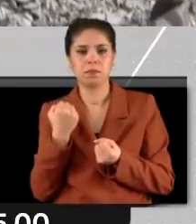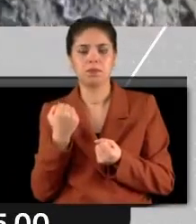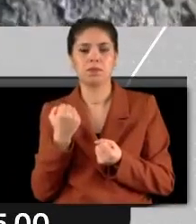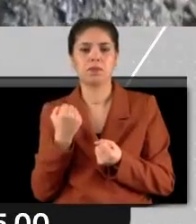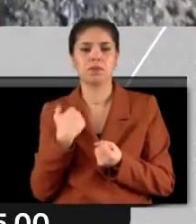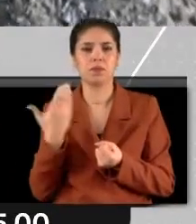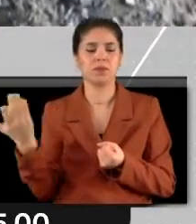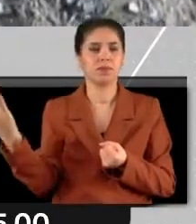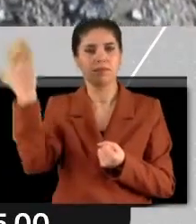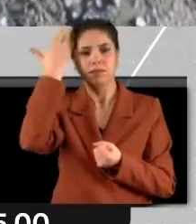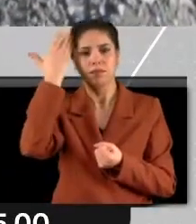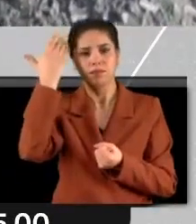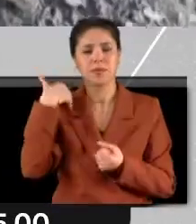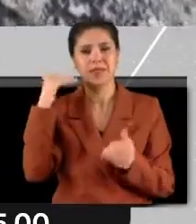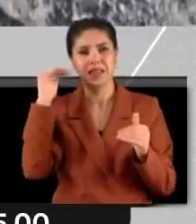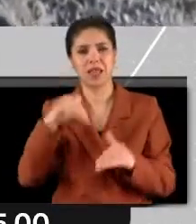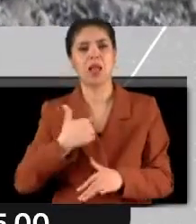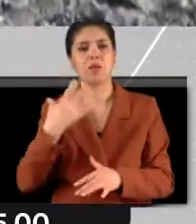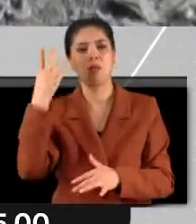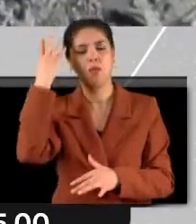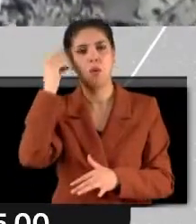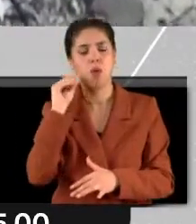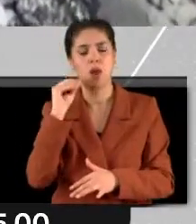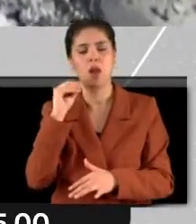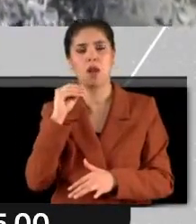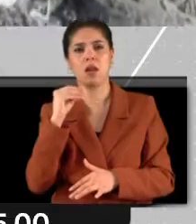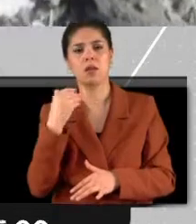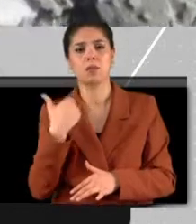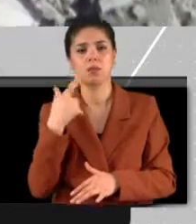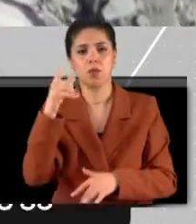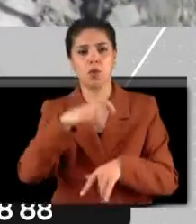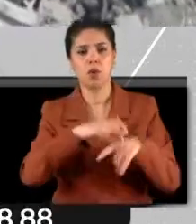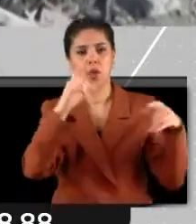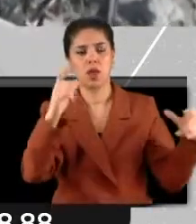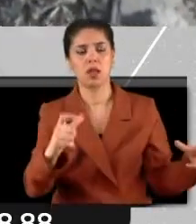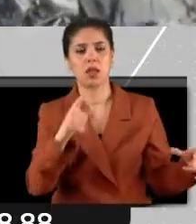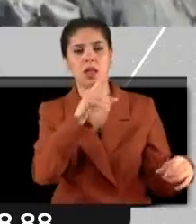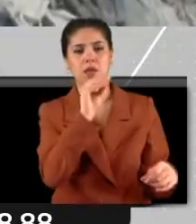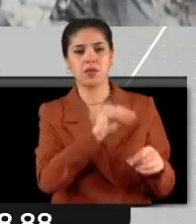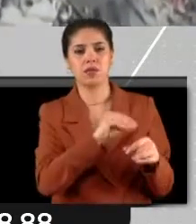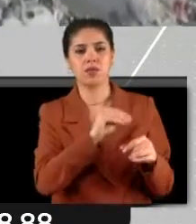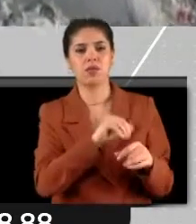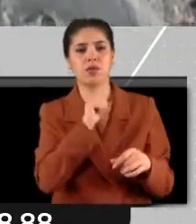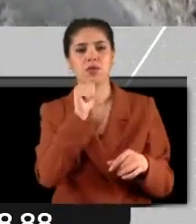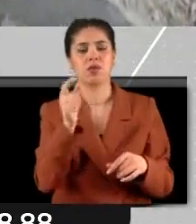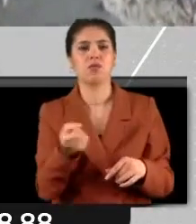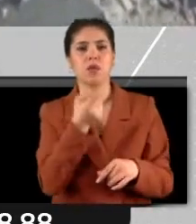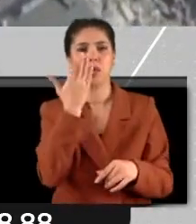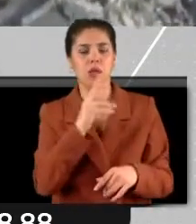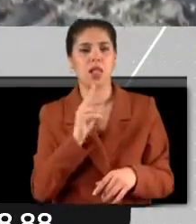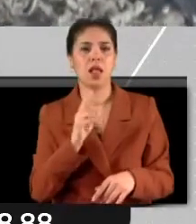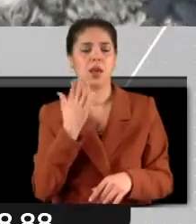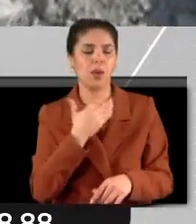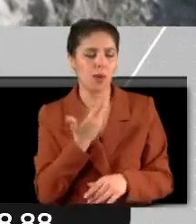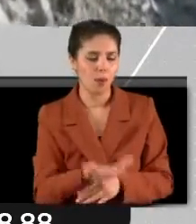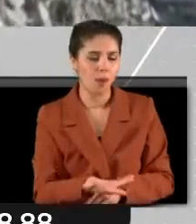ama darbeyi almışım. Buraya gelince öğrendim. Çünkü o hastanede, Kırıkhan Hastanesi'nde hiçbir cihaz yok. Elektrik